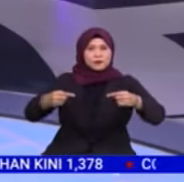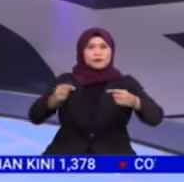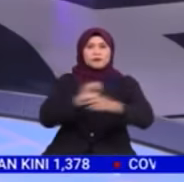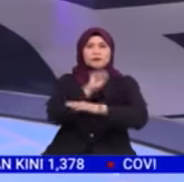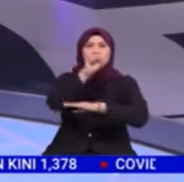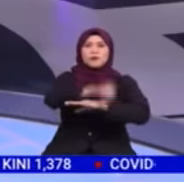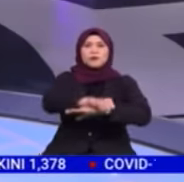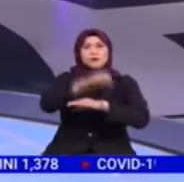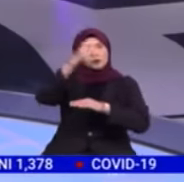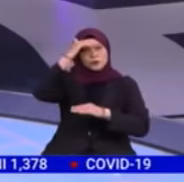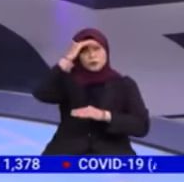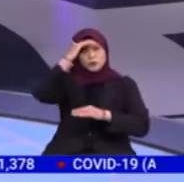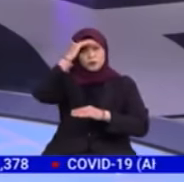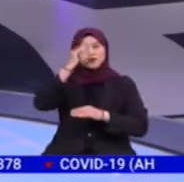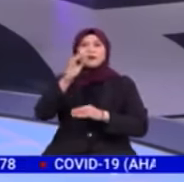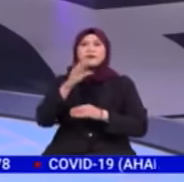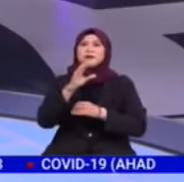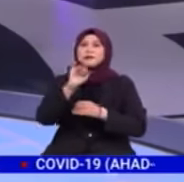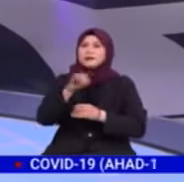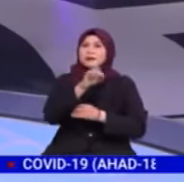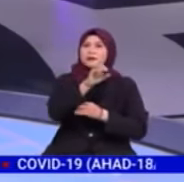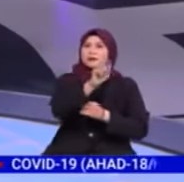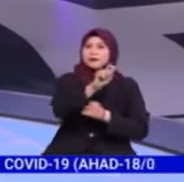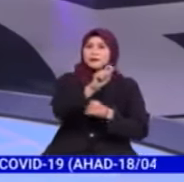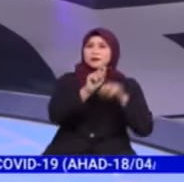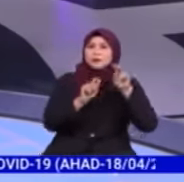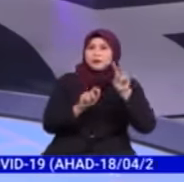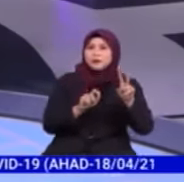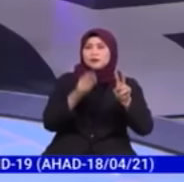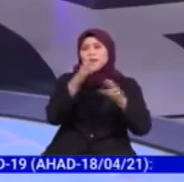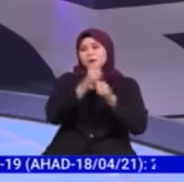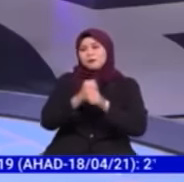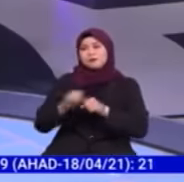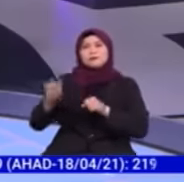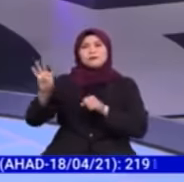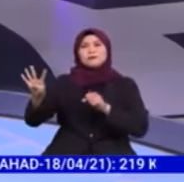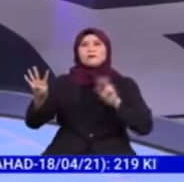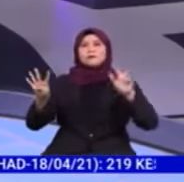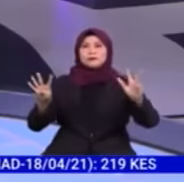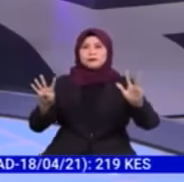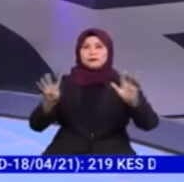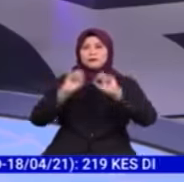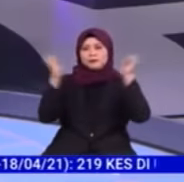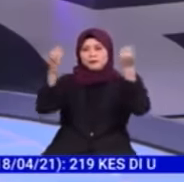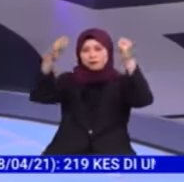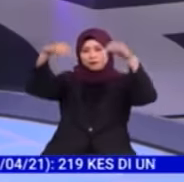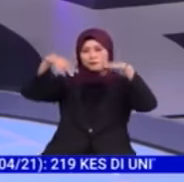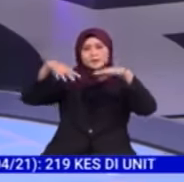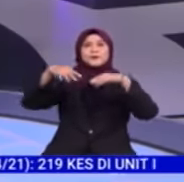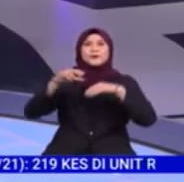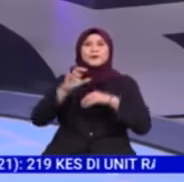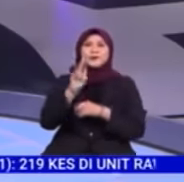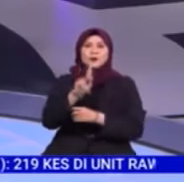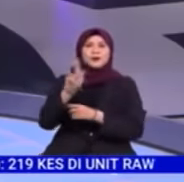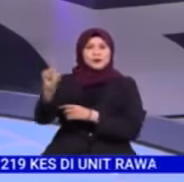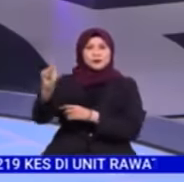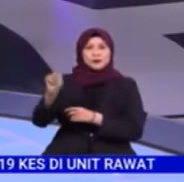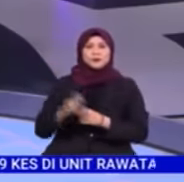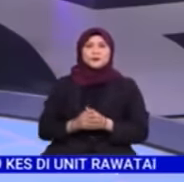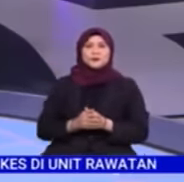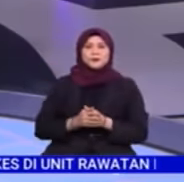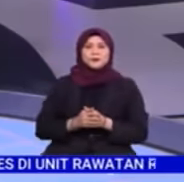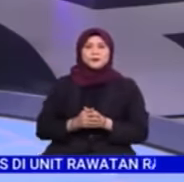menewaskan Johor Darul takzim dua jadi tidur dengan keputusan 43 di stadium Sultan Ismail nasiruddin Shah Kuala Terengganu